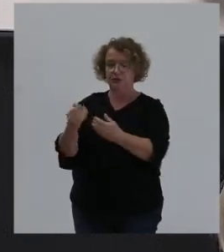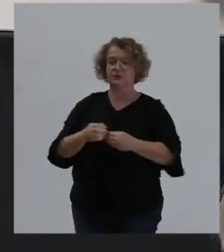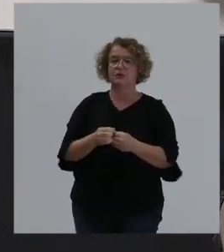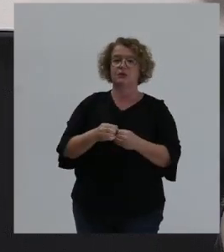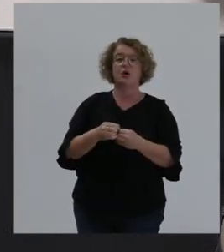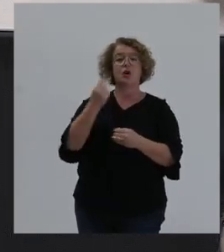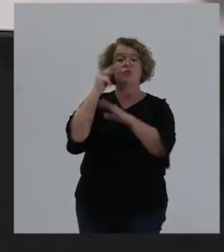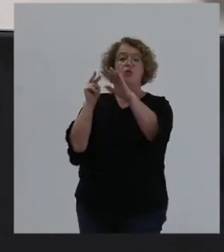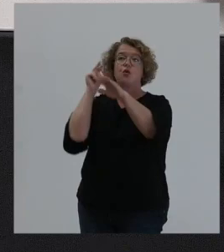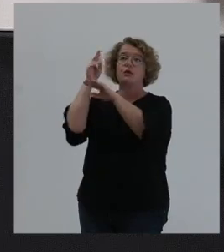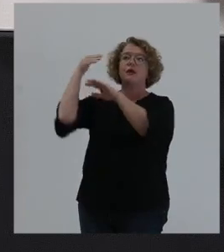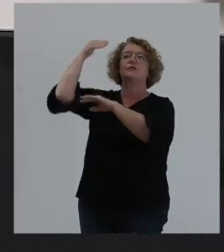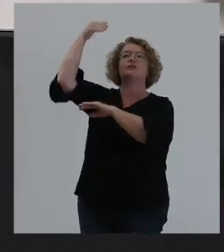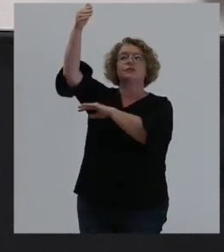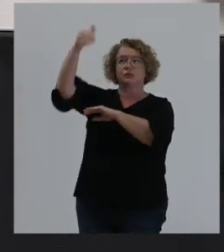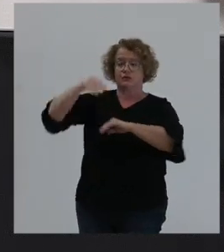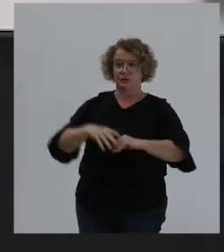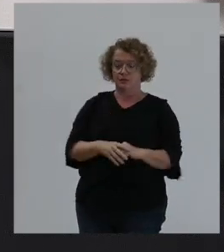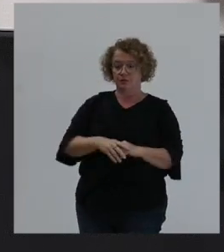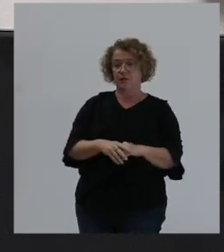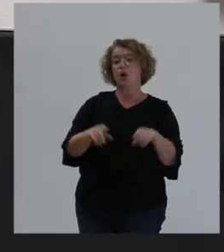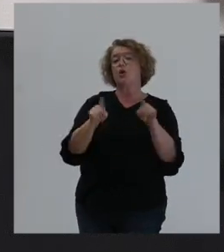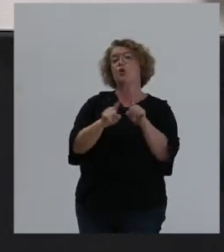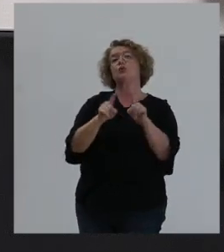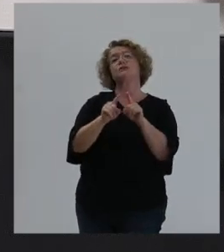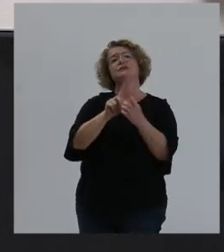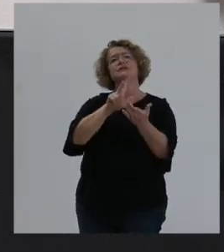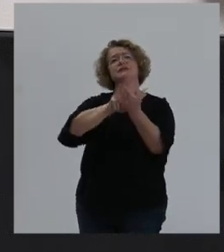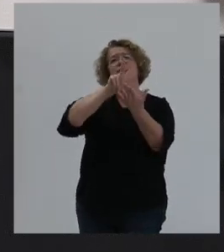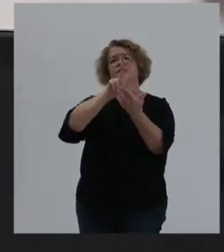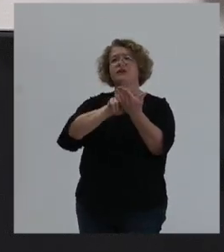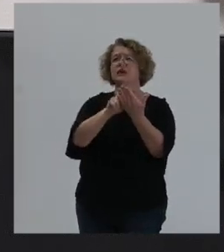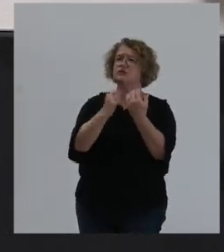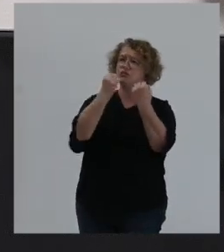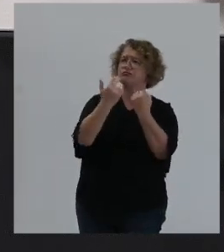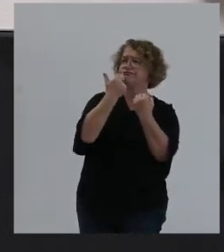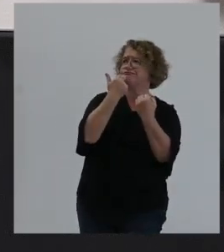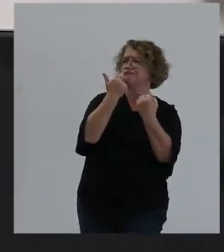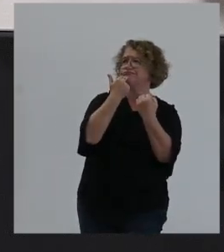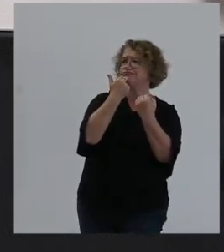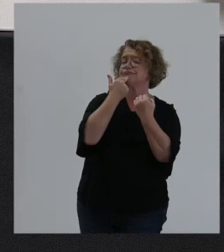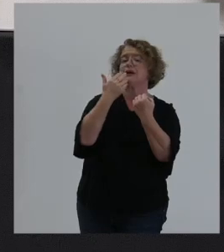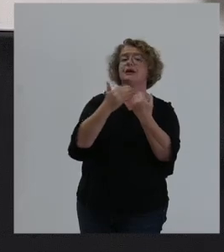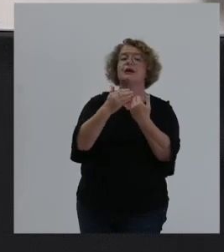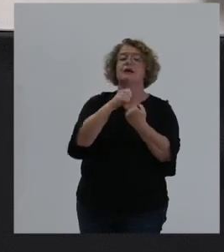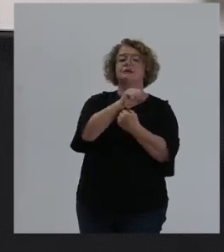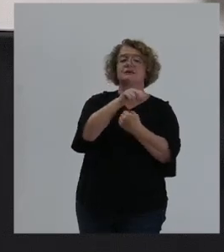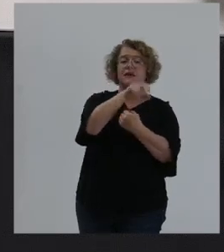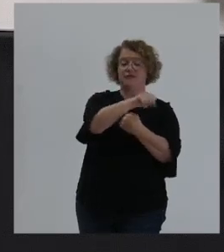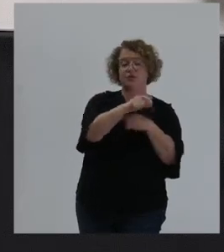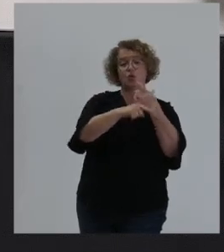tourner vers l'avenir, mais également développer des certifications peut-être plus abouties qui font le lien avec les SAPS ou le